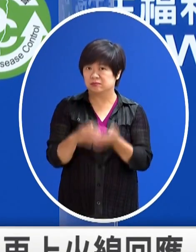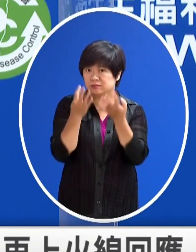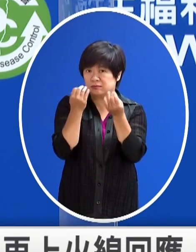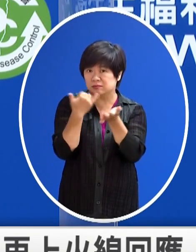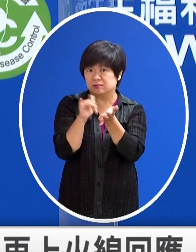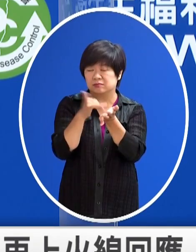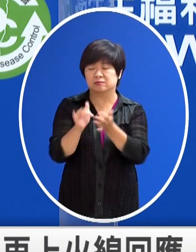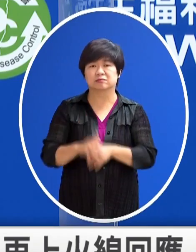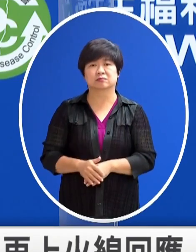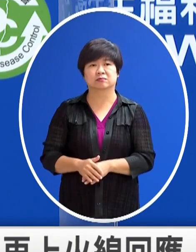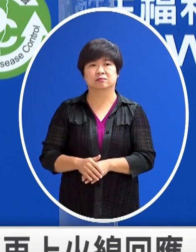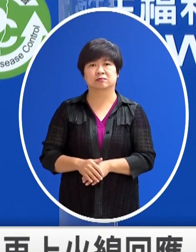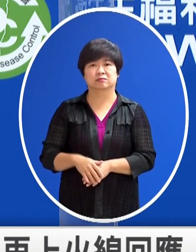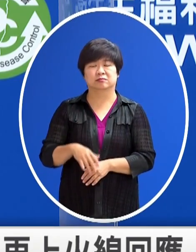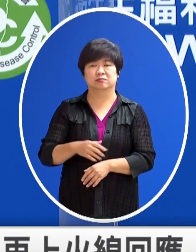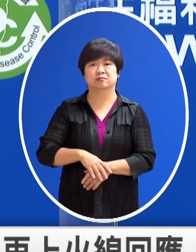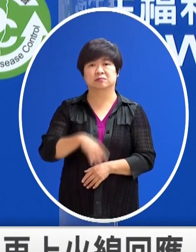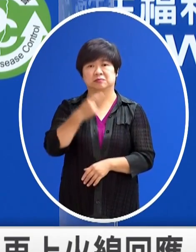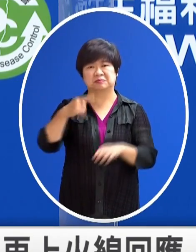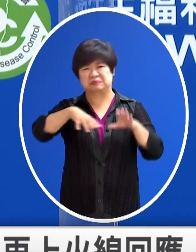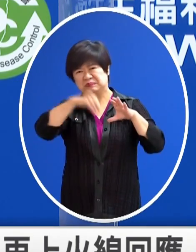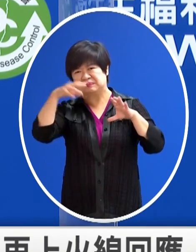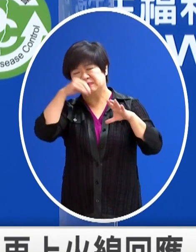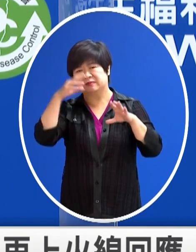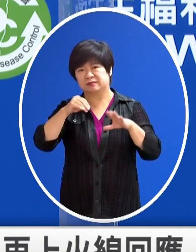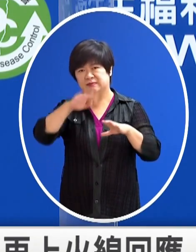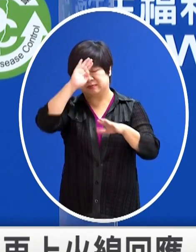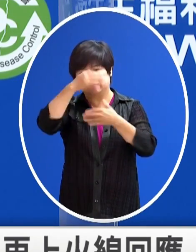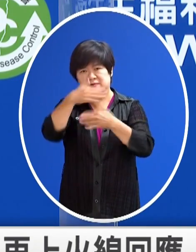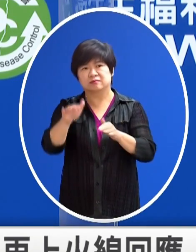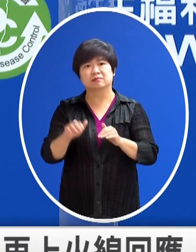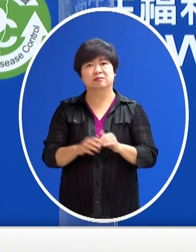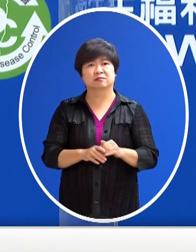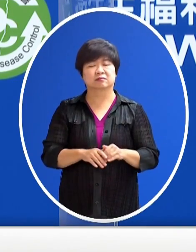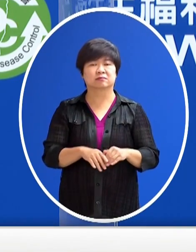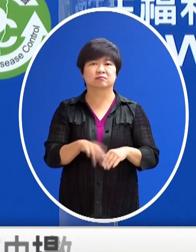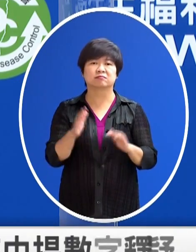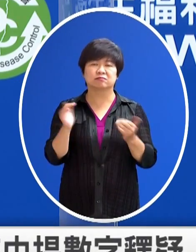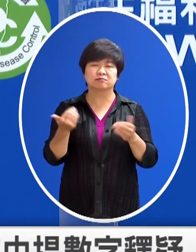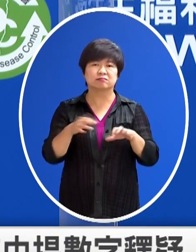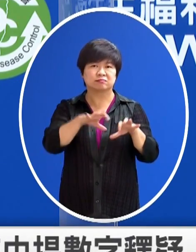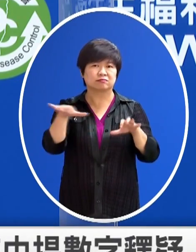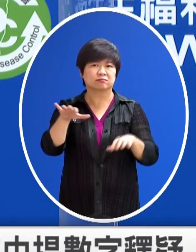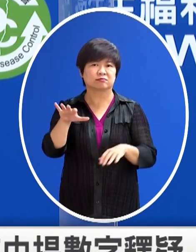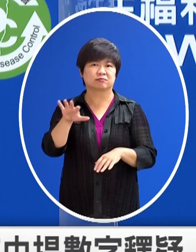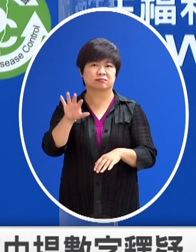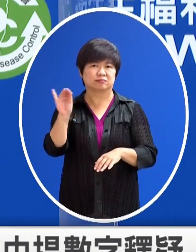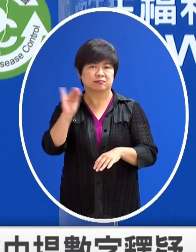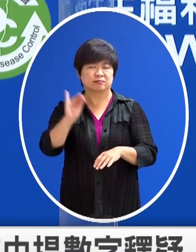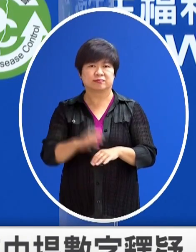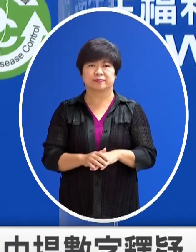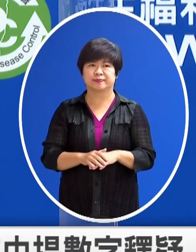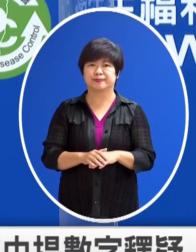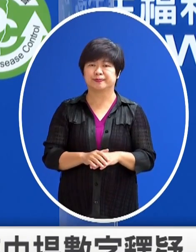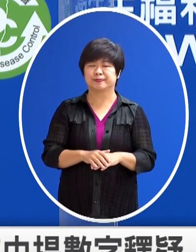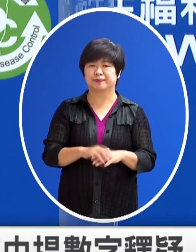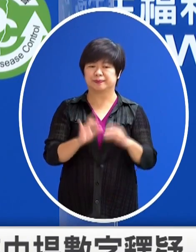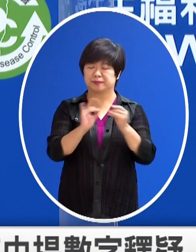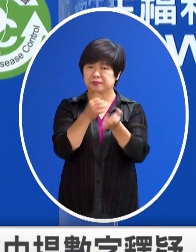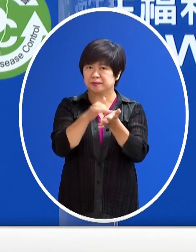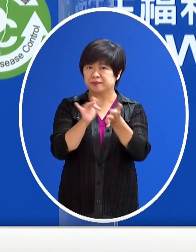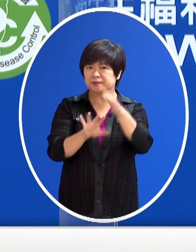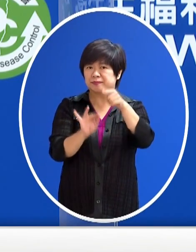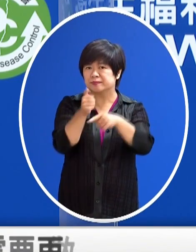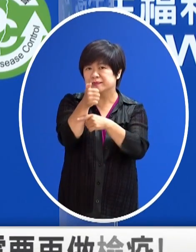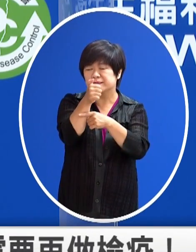的负压隔离病房差不多1000左右，正常率超50%。我们的隔离